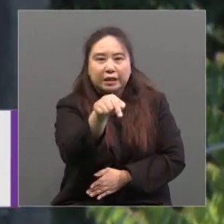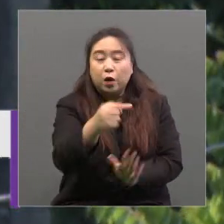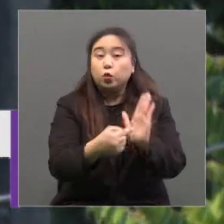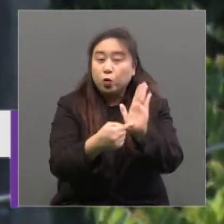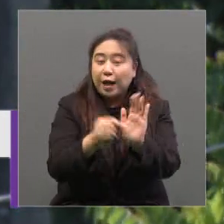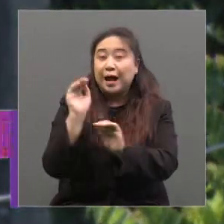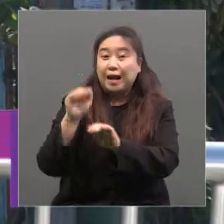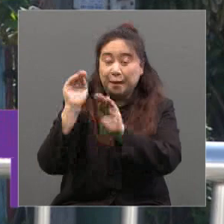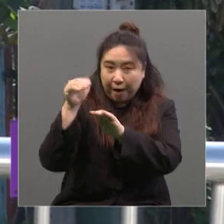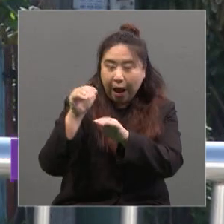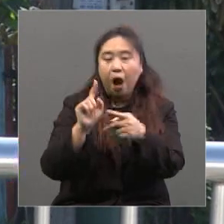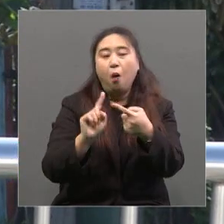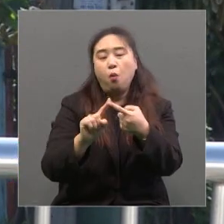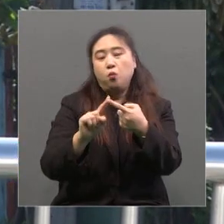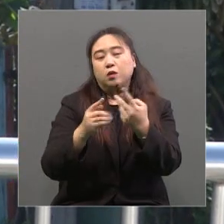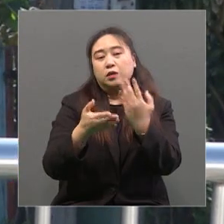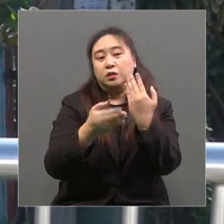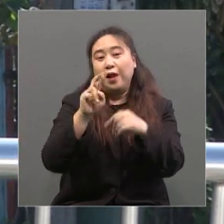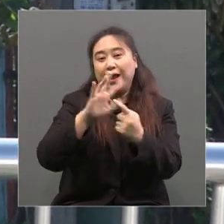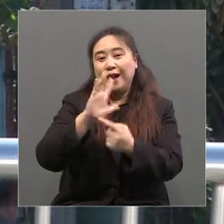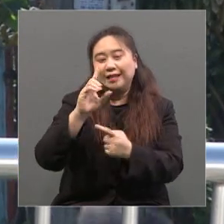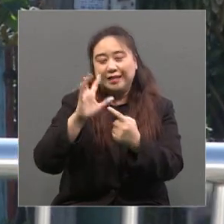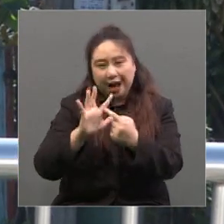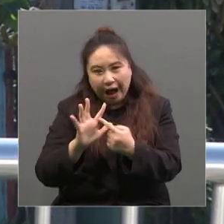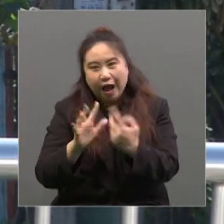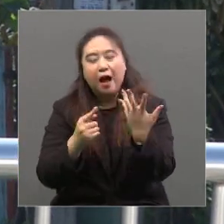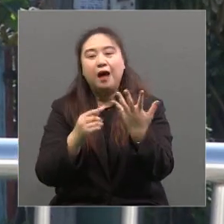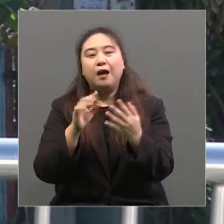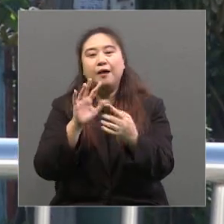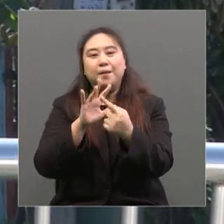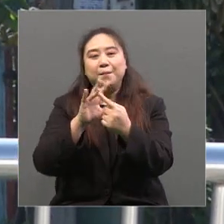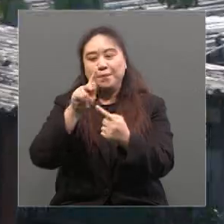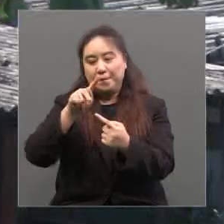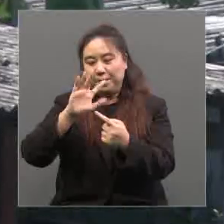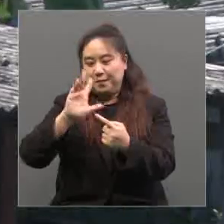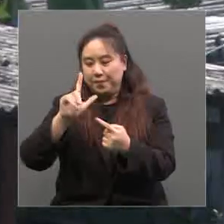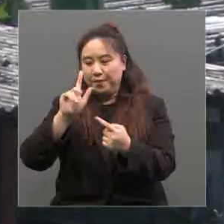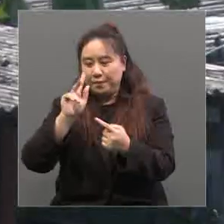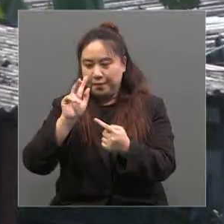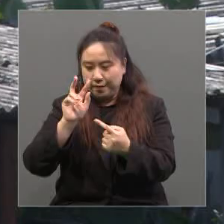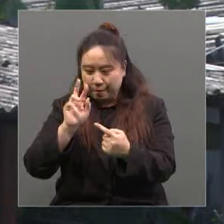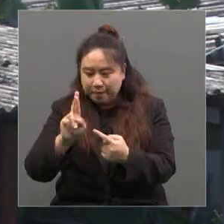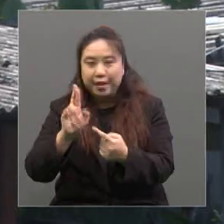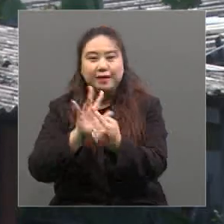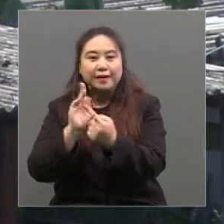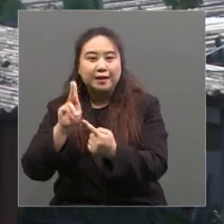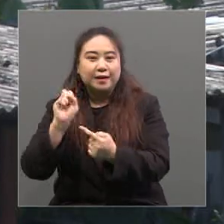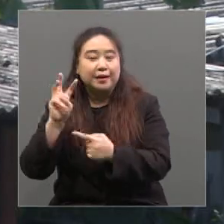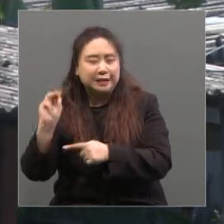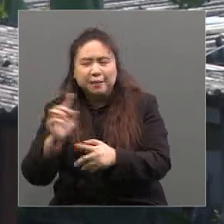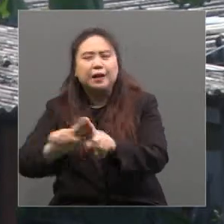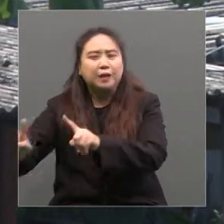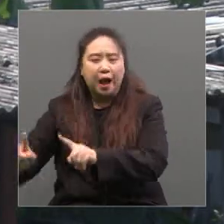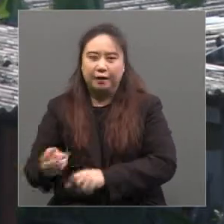ปากซอยรัชดาภิเษก 36ปากซอยเพชรเกษม 28ปากซอยเพชรบุรี 9แล้วพบนะครับว่าจำนวนรถจักรยานยนต์